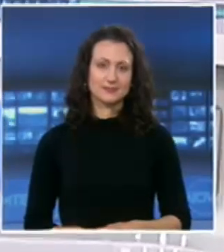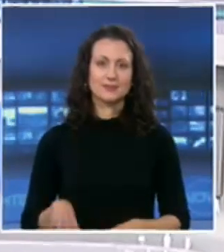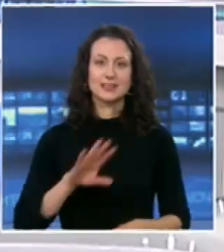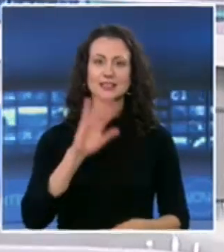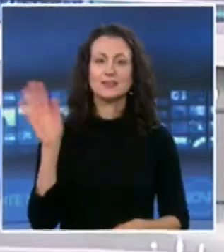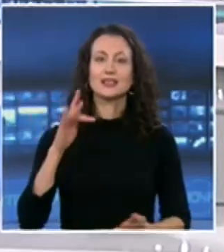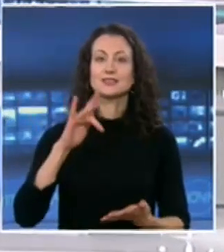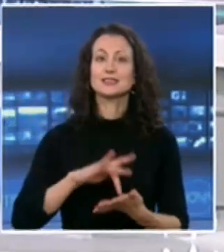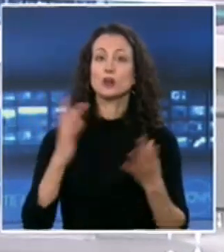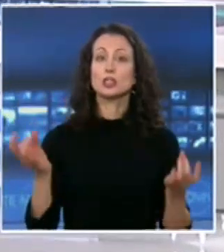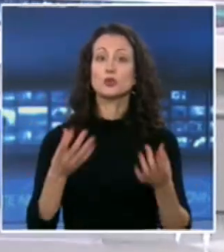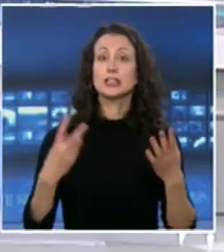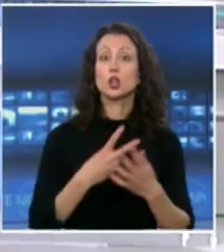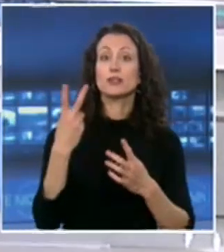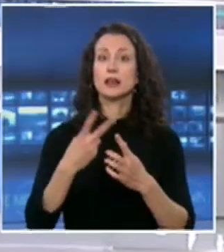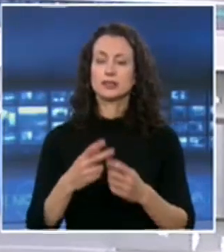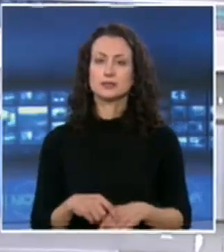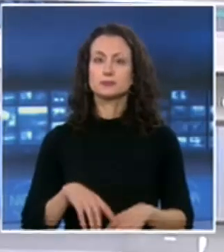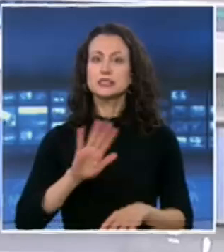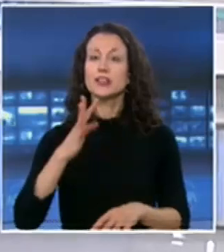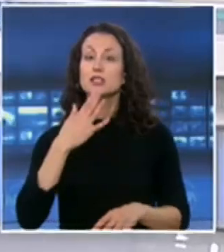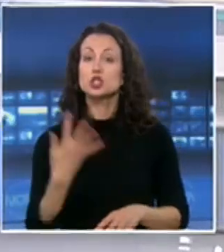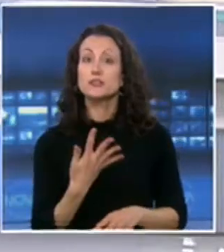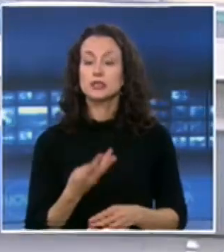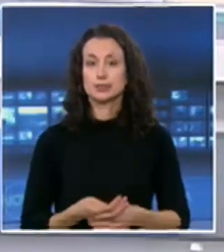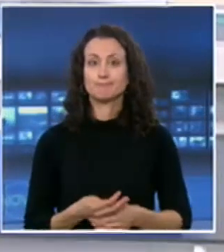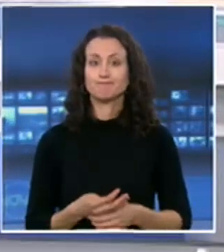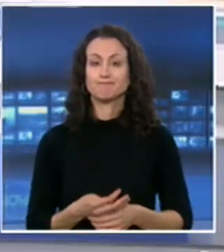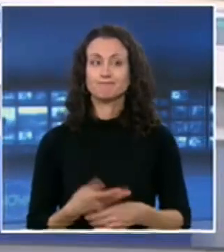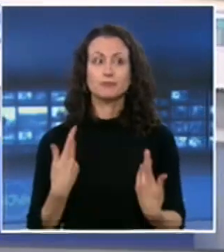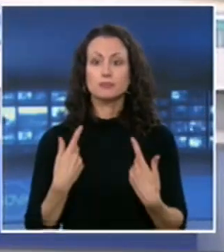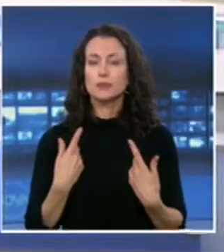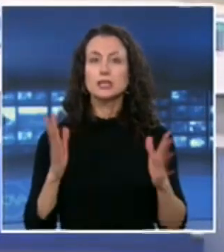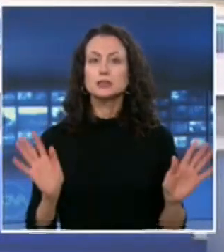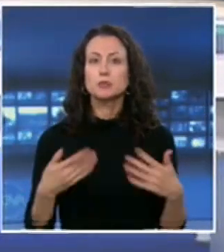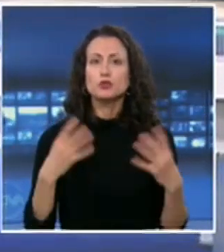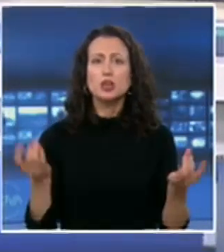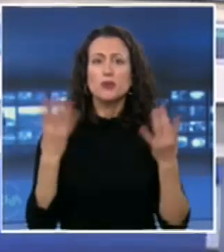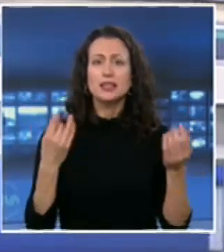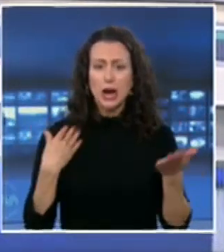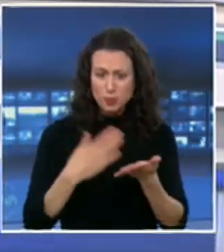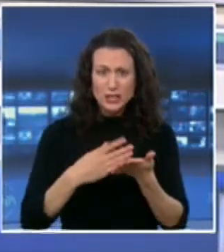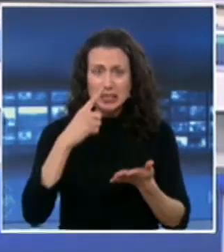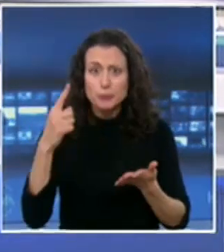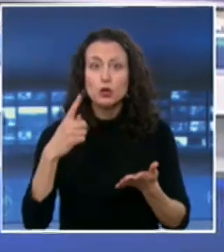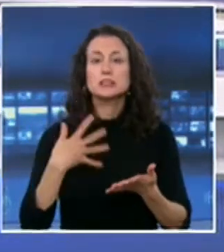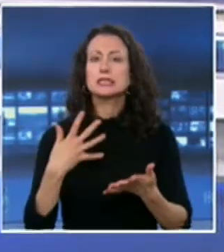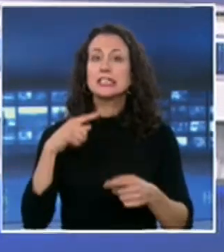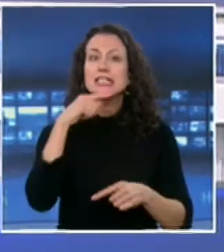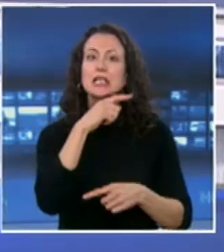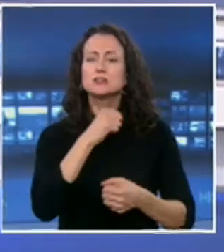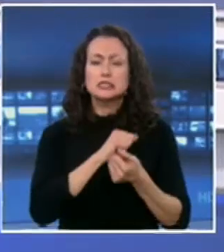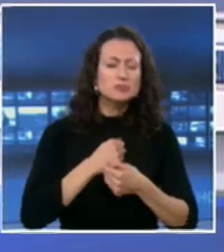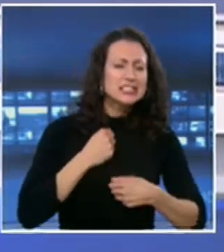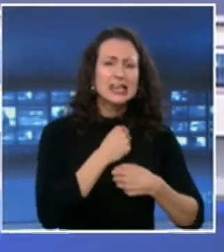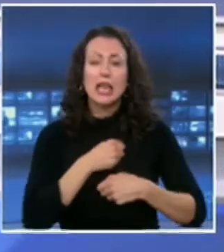Здравейте с централните новини на Нова. Здравейте, в четвъртък започваме с новина от последните минути. Кървава трагедия се е разиграла в Сандански. По информация